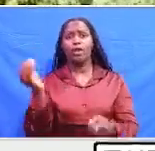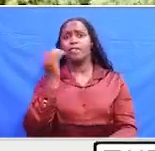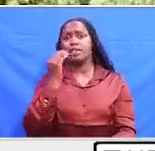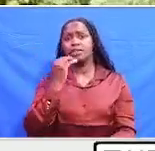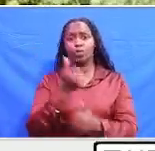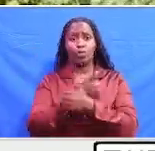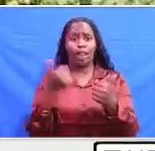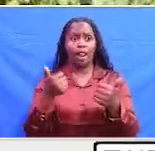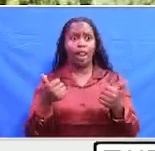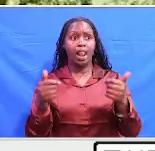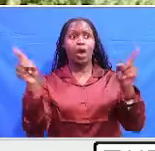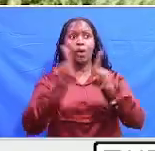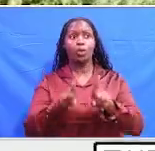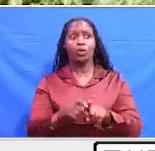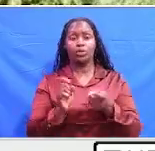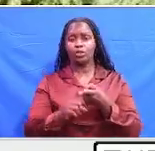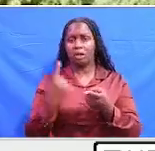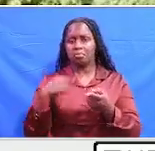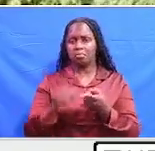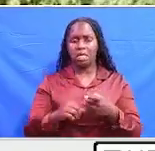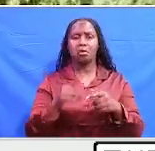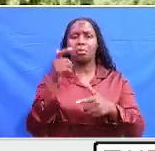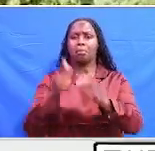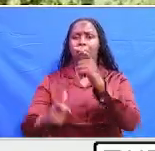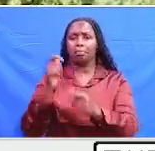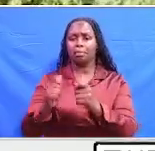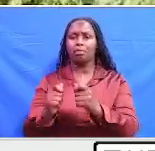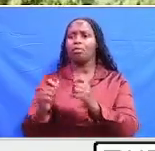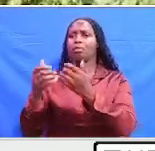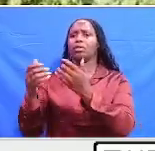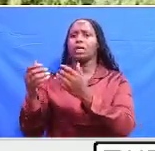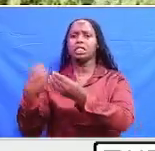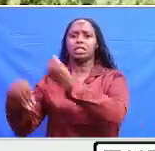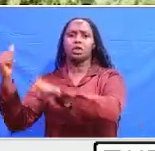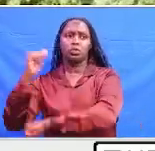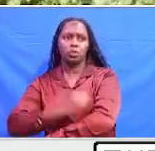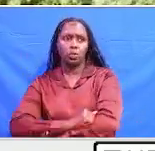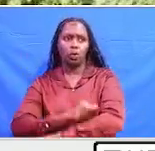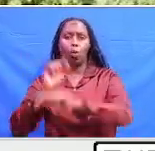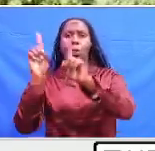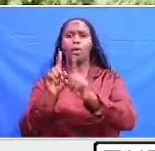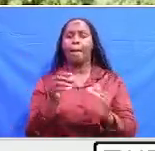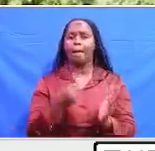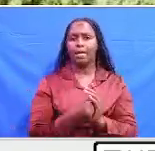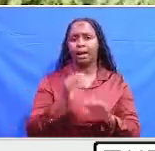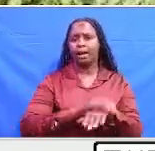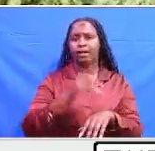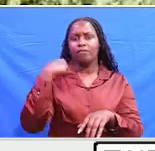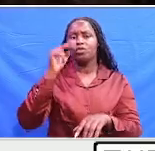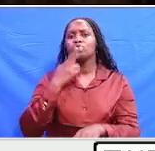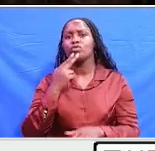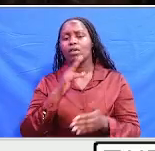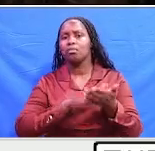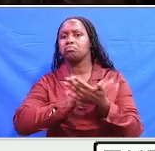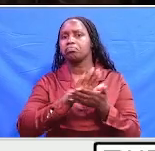kabisa. Anachunga poma, anachunga shule, na kama inaenda shule napata pesa ya sabuni, sukari, amenisaidia